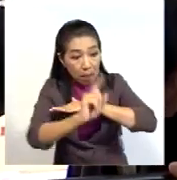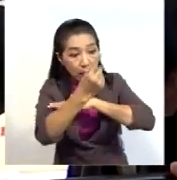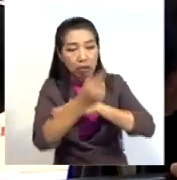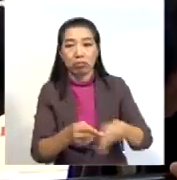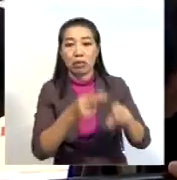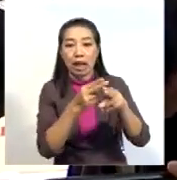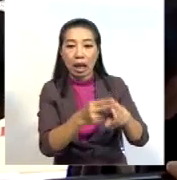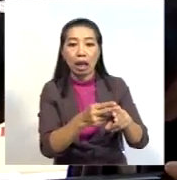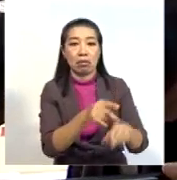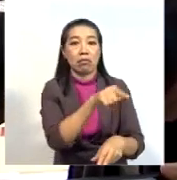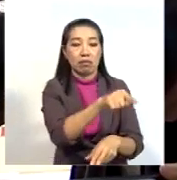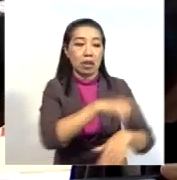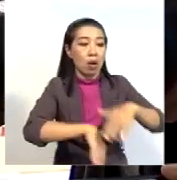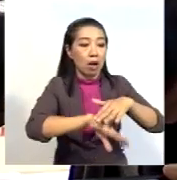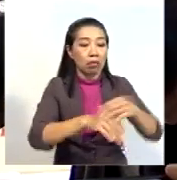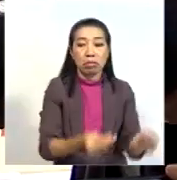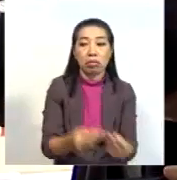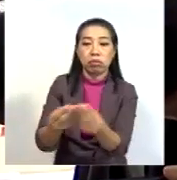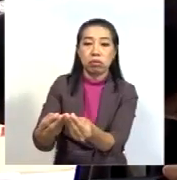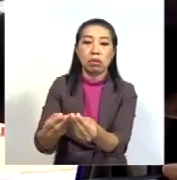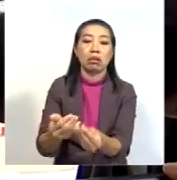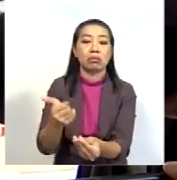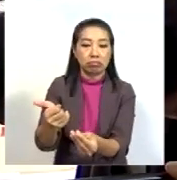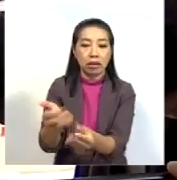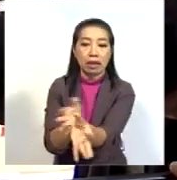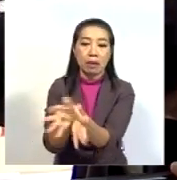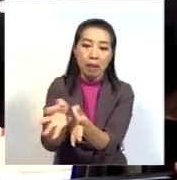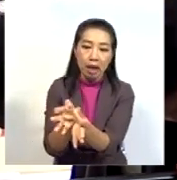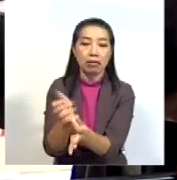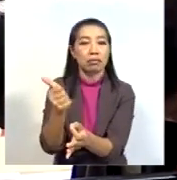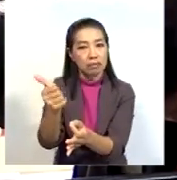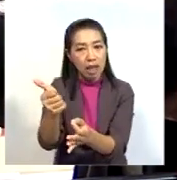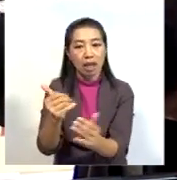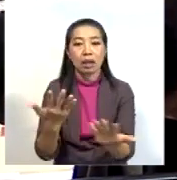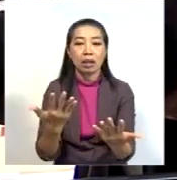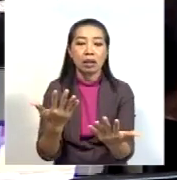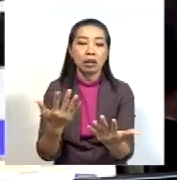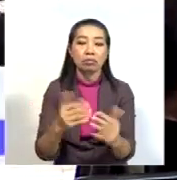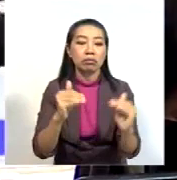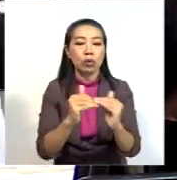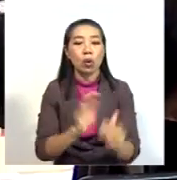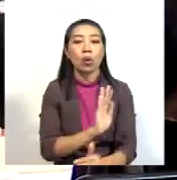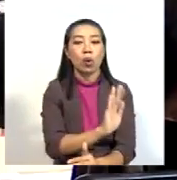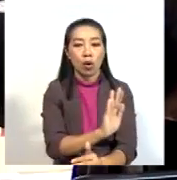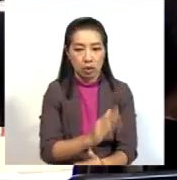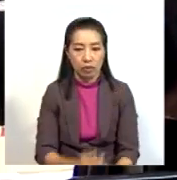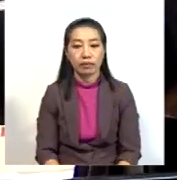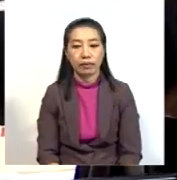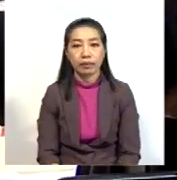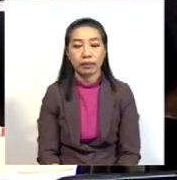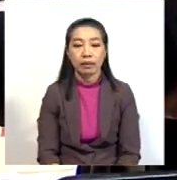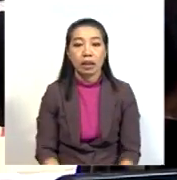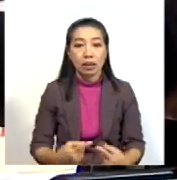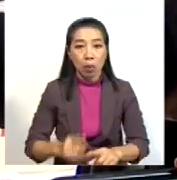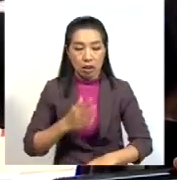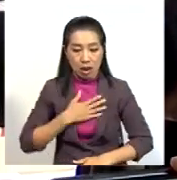รื่องที่ผู้ถูกร้องเนี่ยจะนำไปชี้แจงหรือก็ไปดำเนินการต่อในขั้นตอนการสอบสวนนะครับแต่ว่